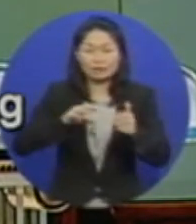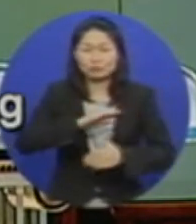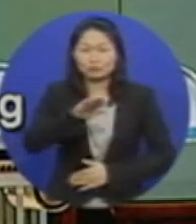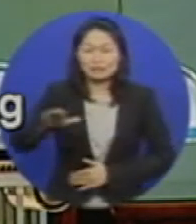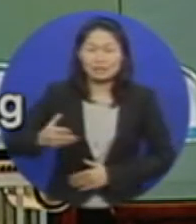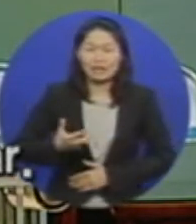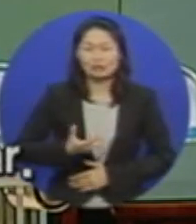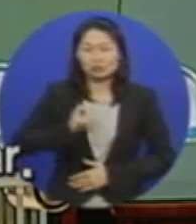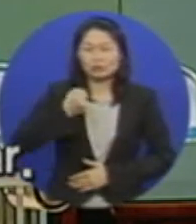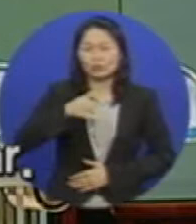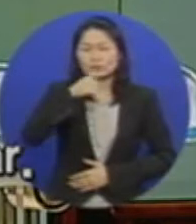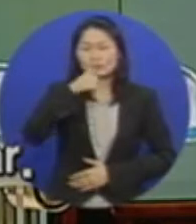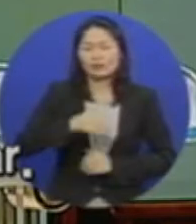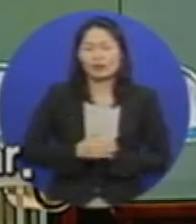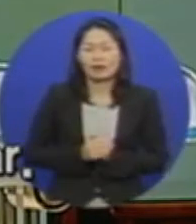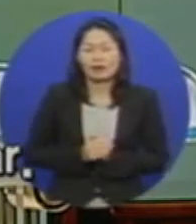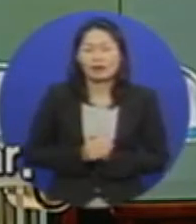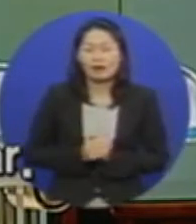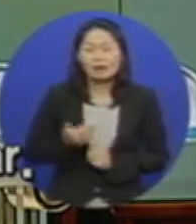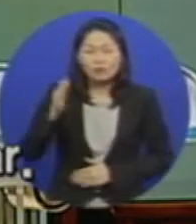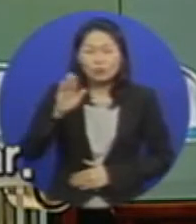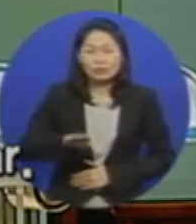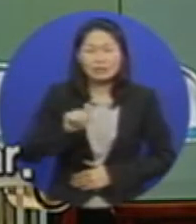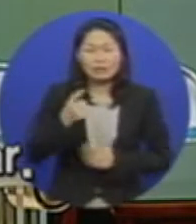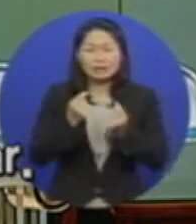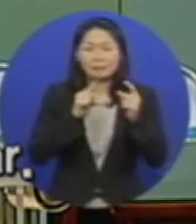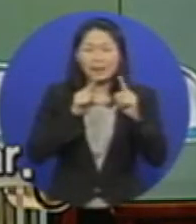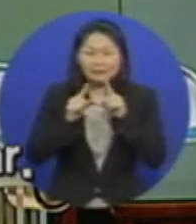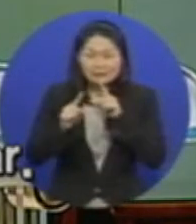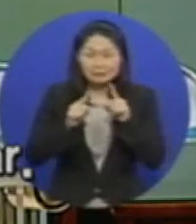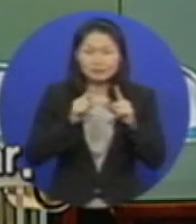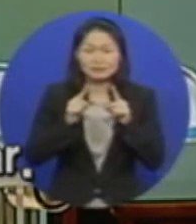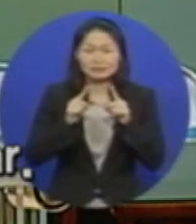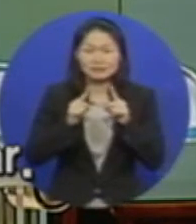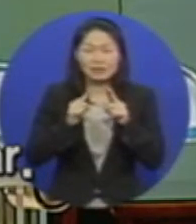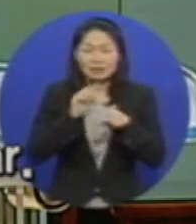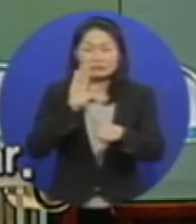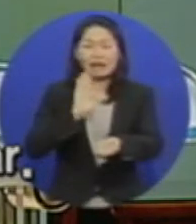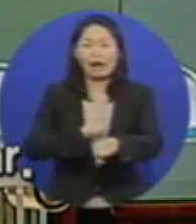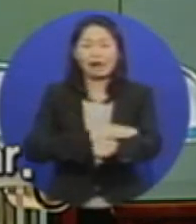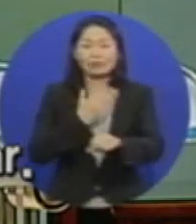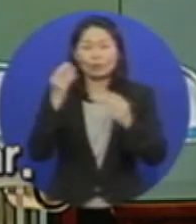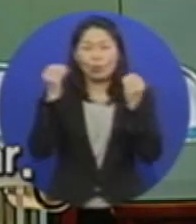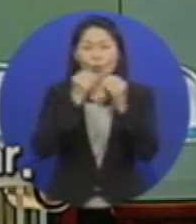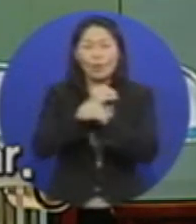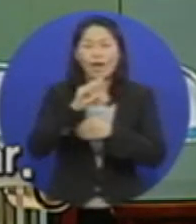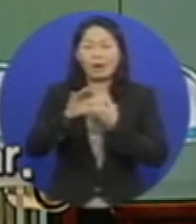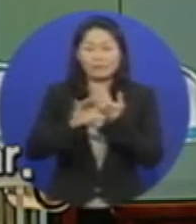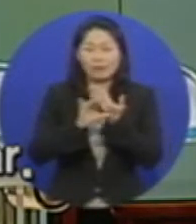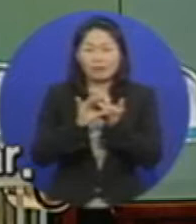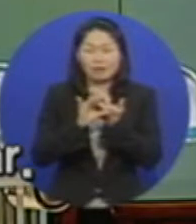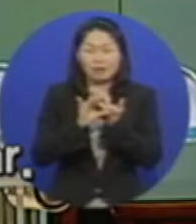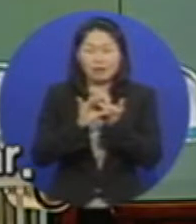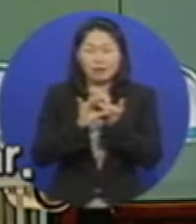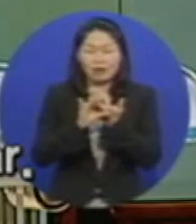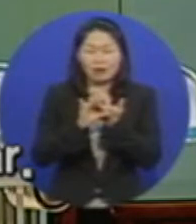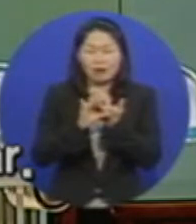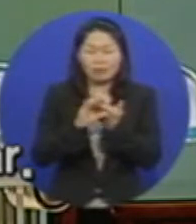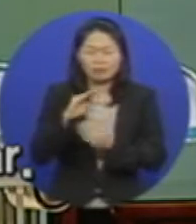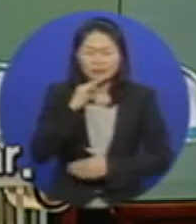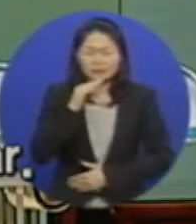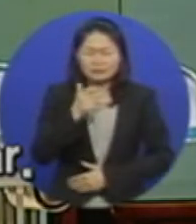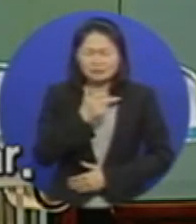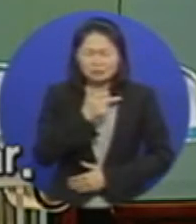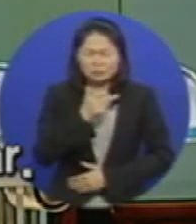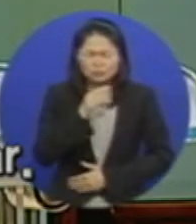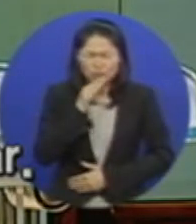거죠 그런데 이 말씀을 잘못 오해하면 굉장히 두려운